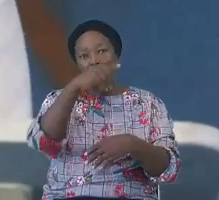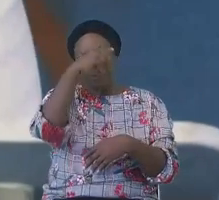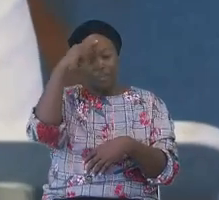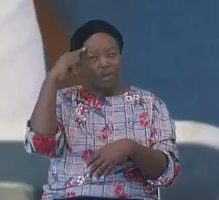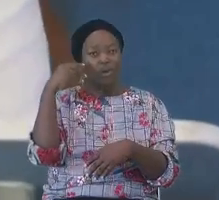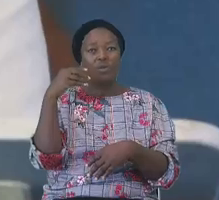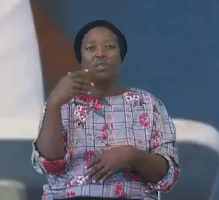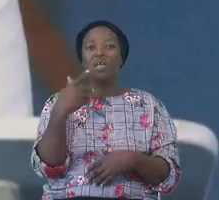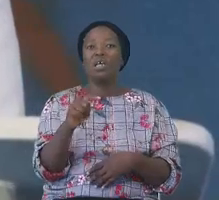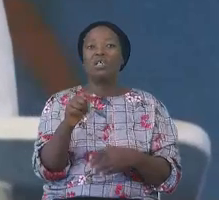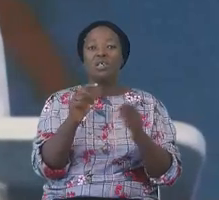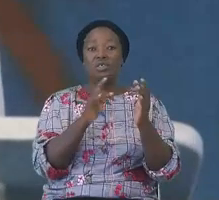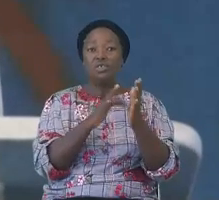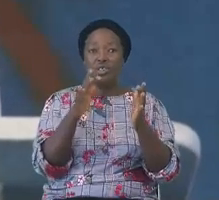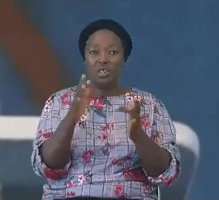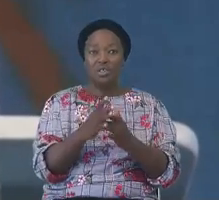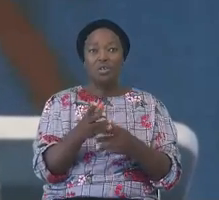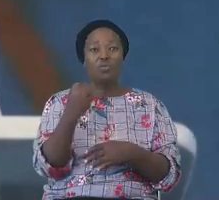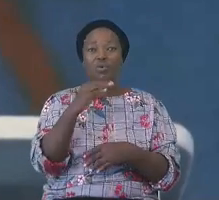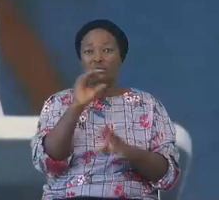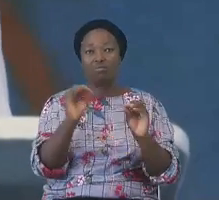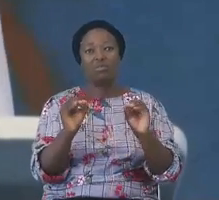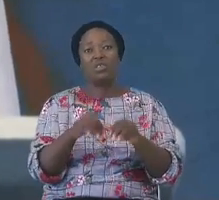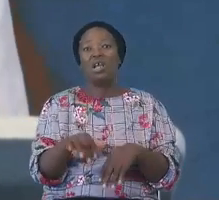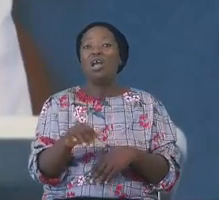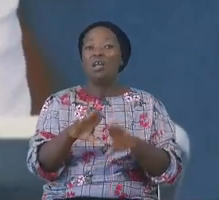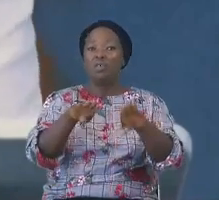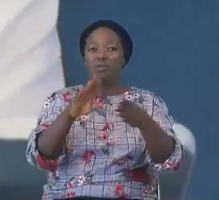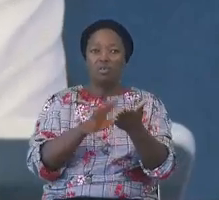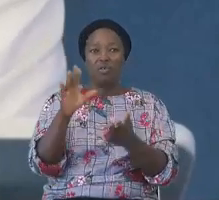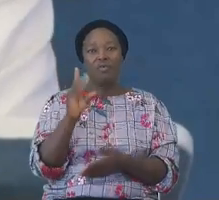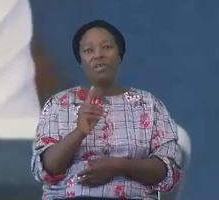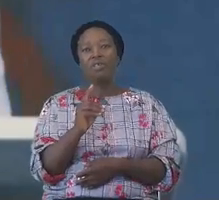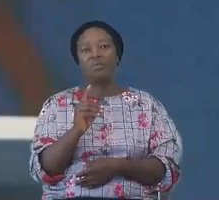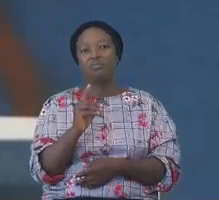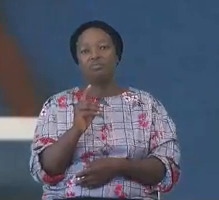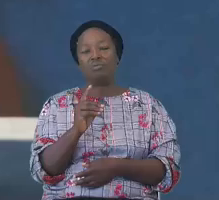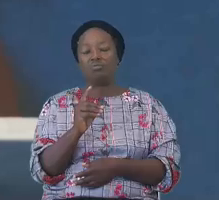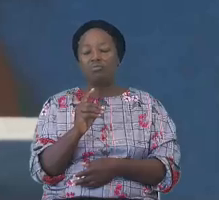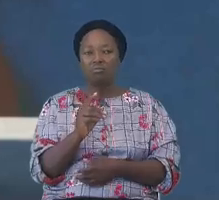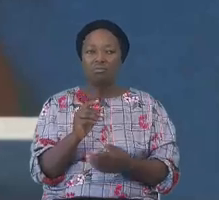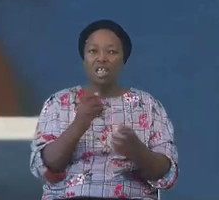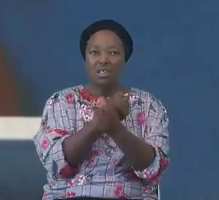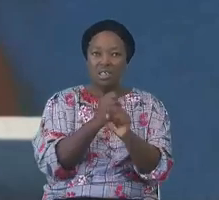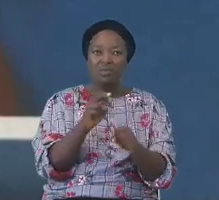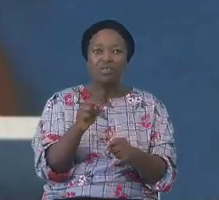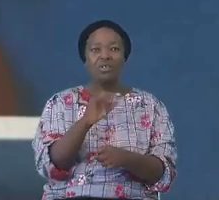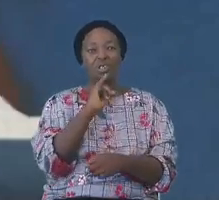encore venu. N'était pas encore. Parce que Jésus n'avait pas encore été